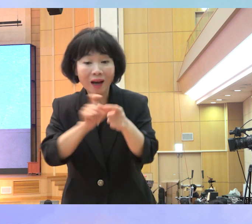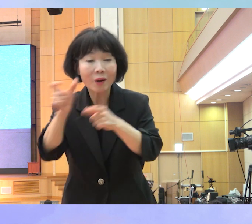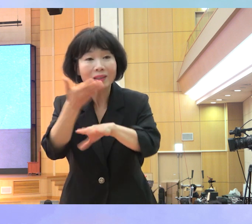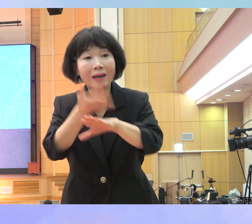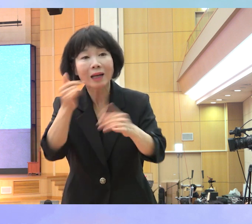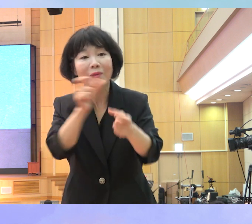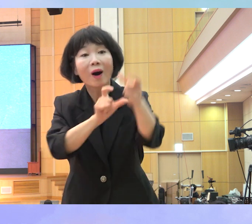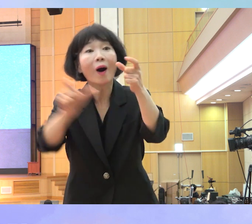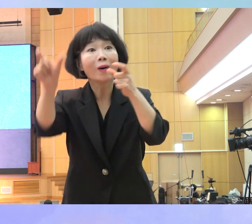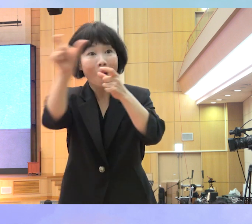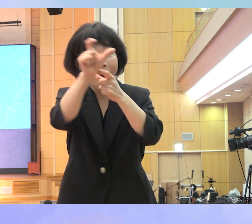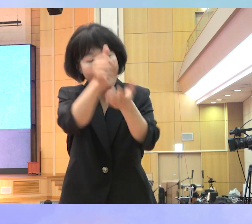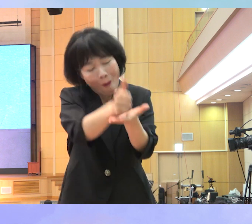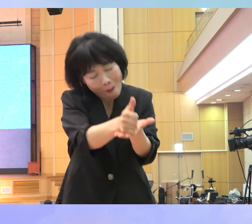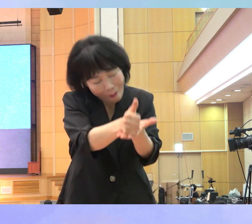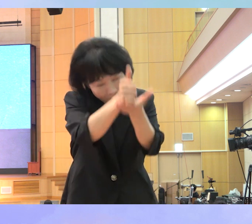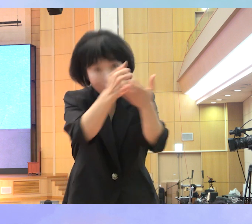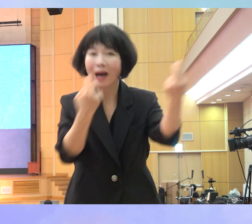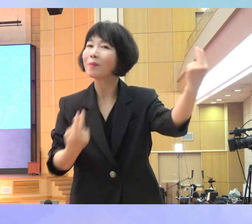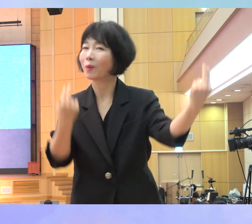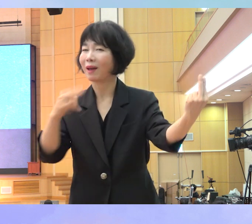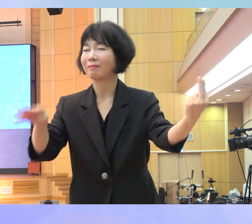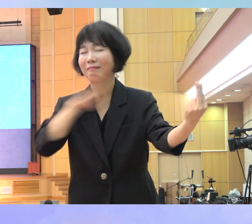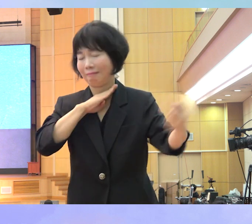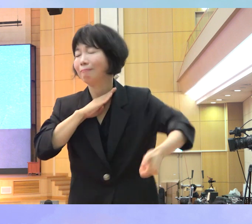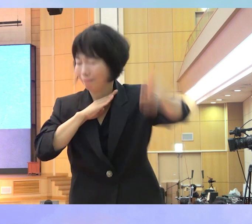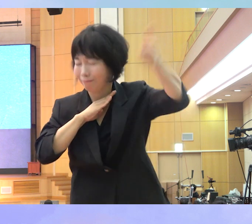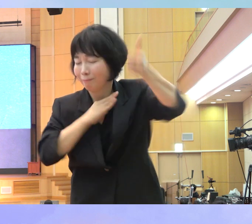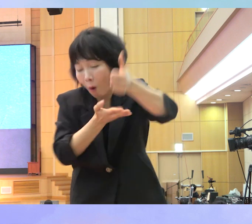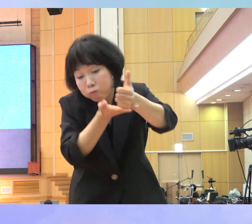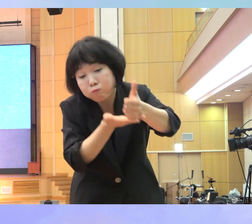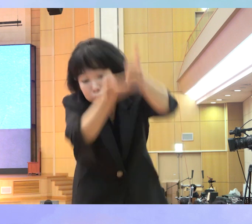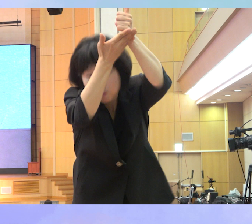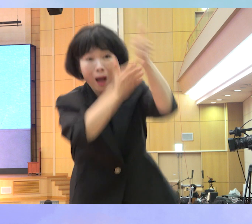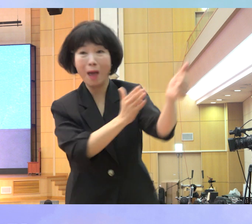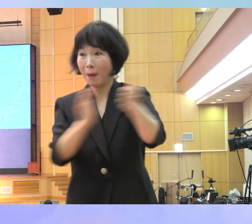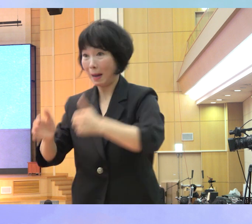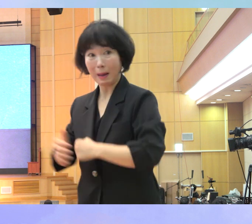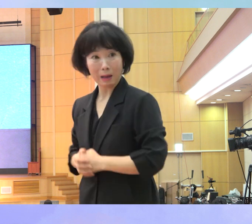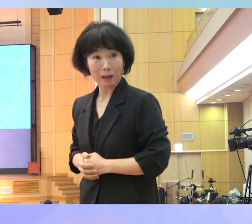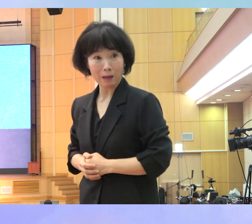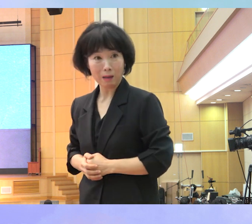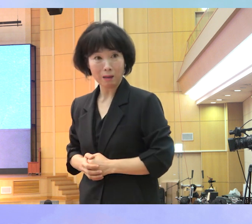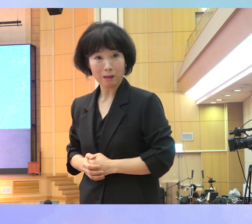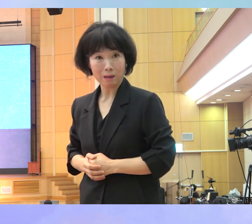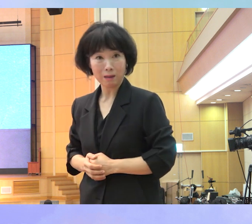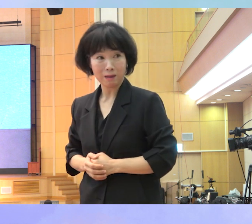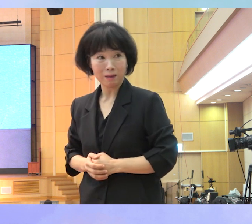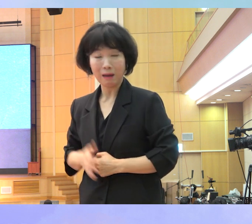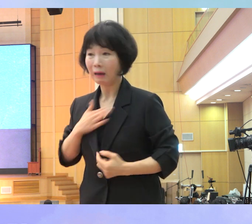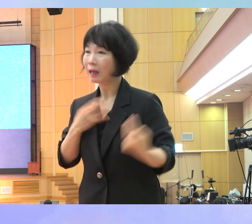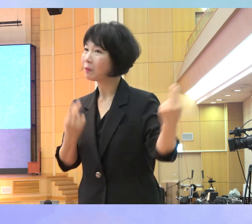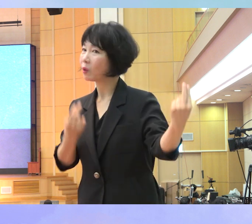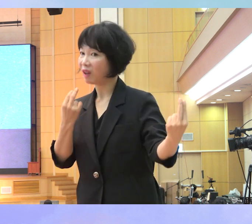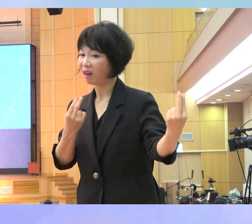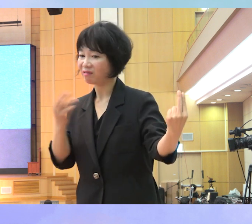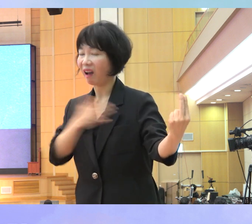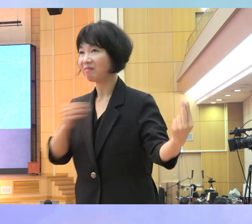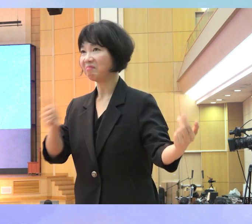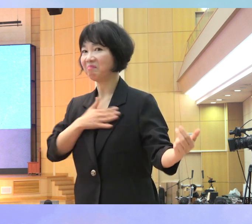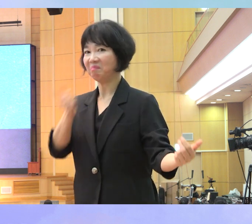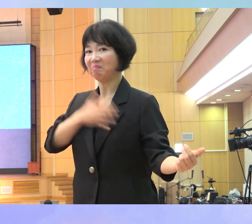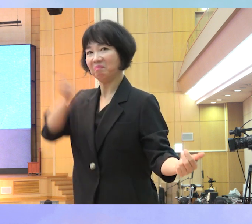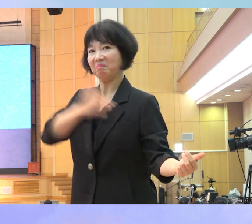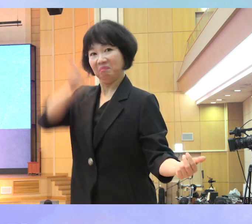더 낮게는 쉬운 낮게예요. 더 높인다라는 거예요. 그죠? 더 낮게 여기는 거, 그게 성경에서 나와